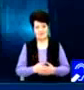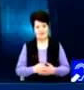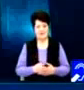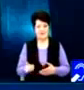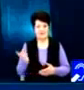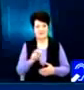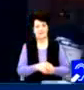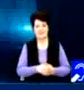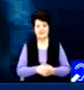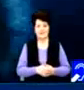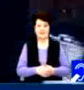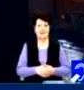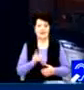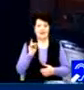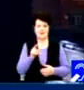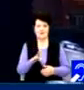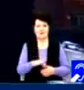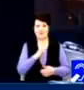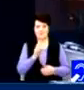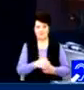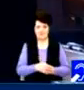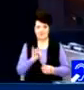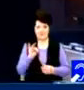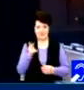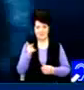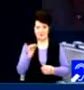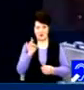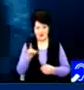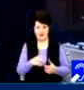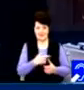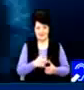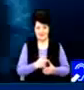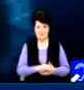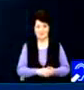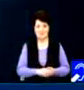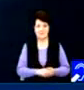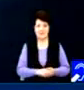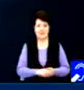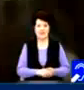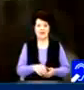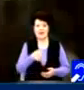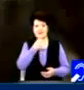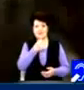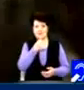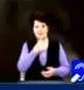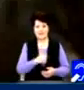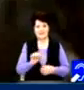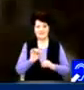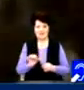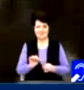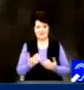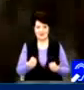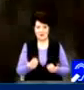arătăm am avut un husky acolo pe care î cheamă Igor a fost mereu cu mine A încercat să mă și apere la un